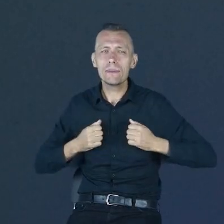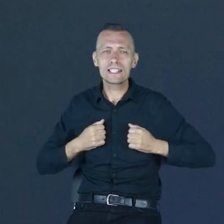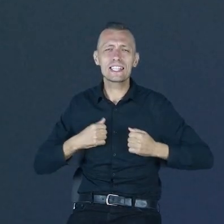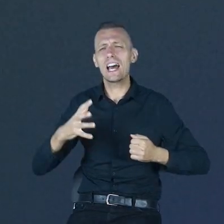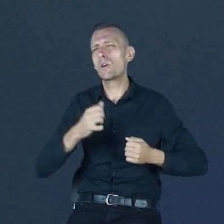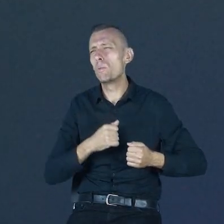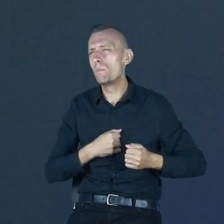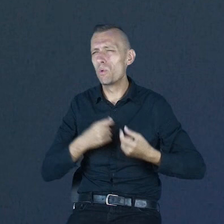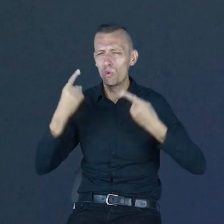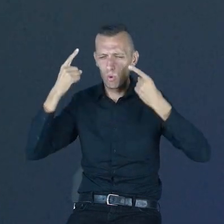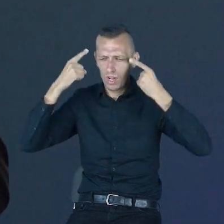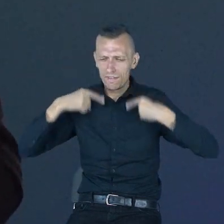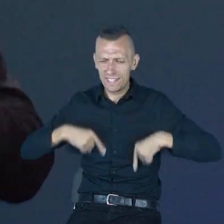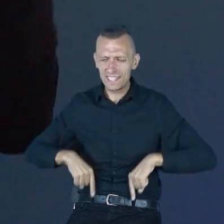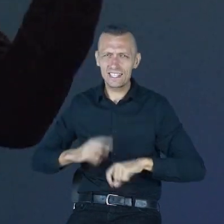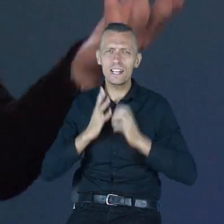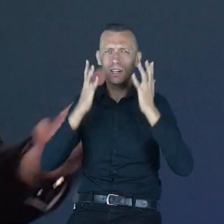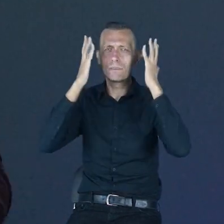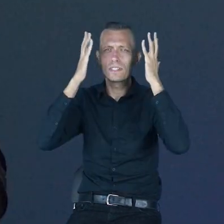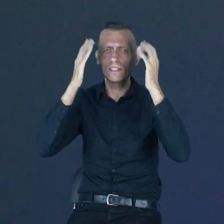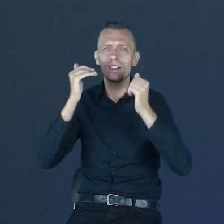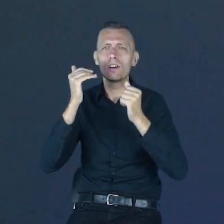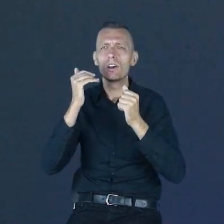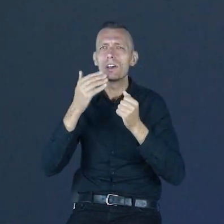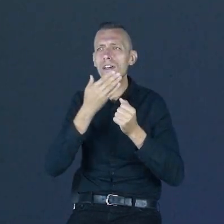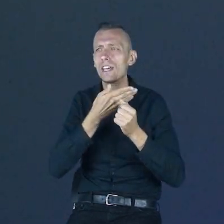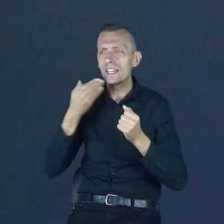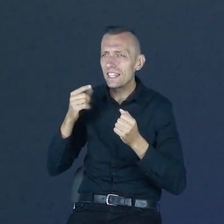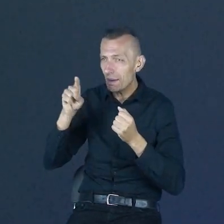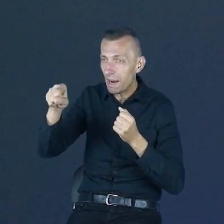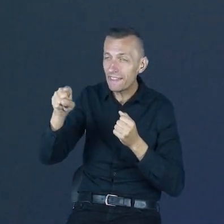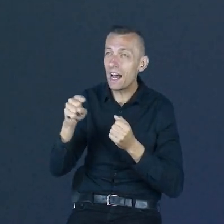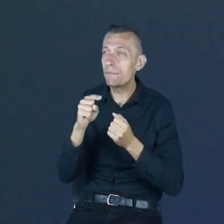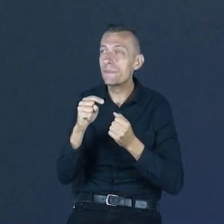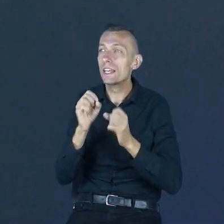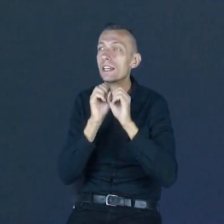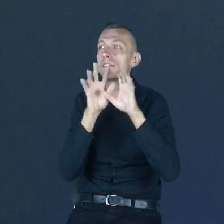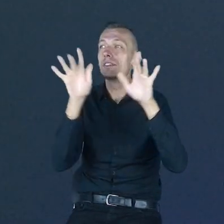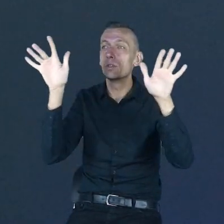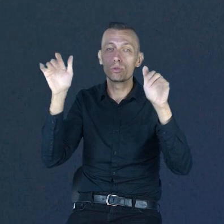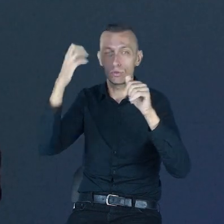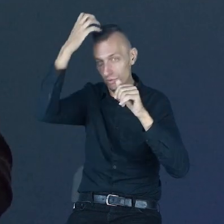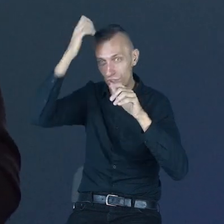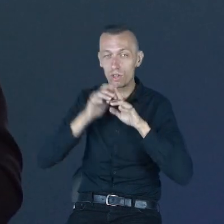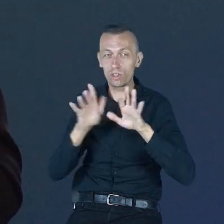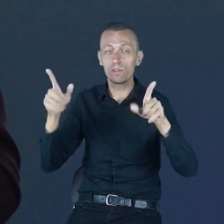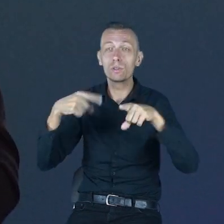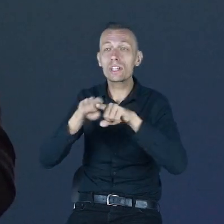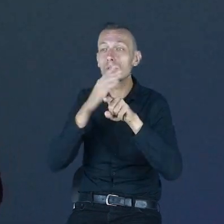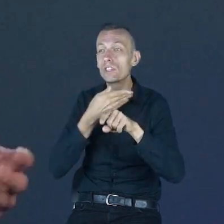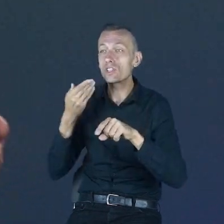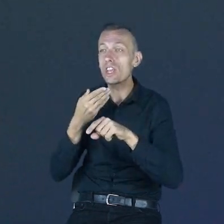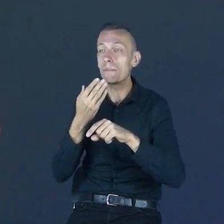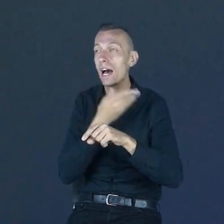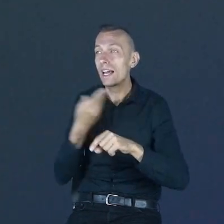emocjonalnego. Nie będzie migreny, nie będzie wirusów, koronawirusa również. Nie będzie depresji, nie będzie chorób, nie będzie śmierci.